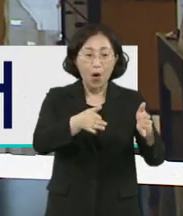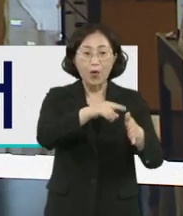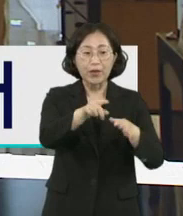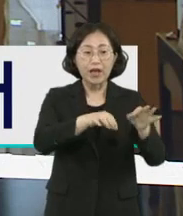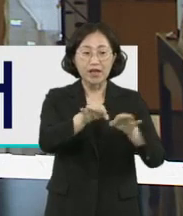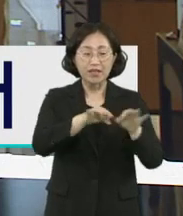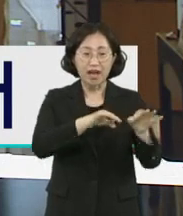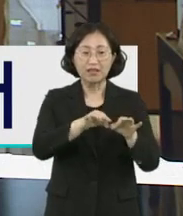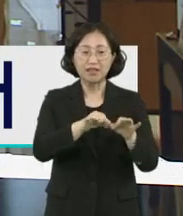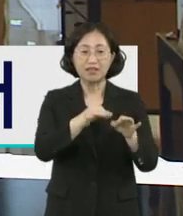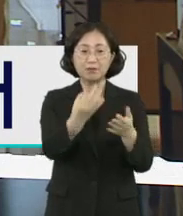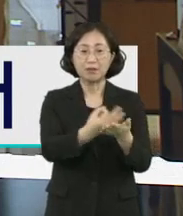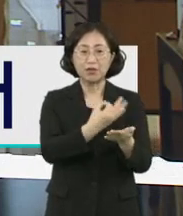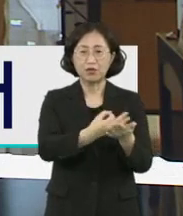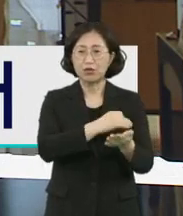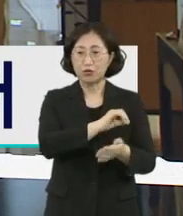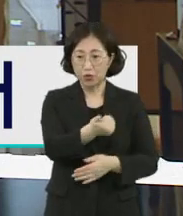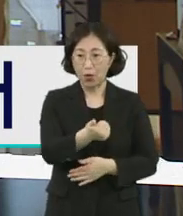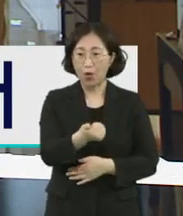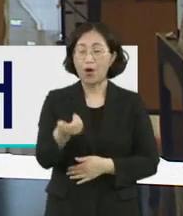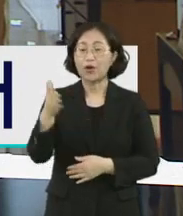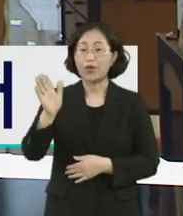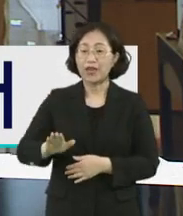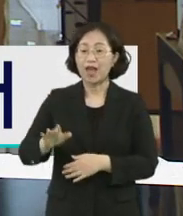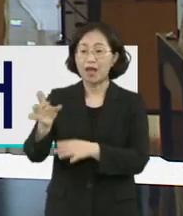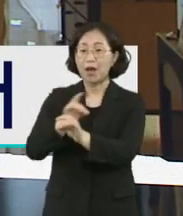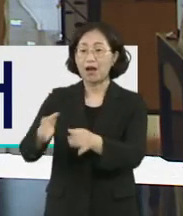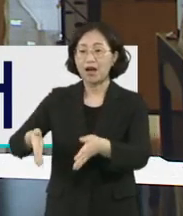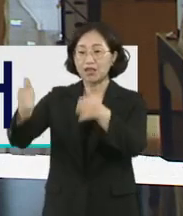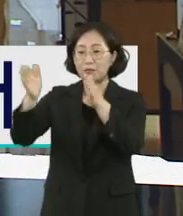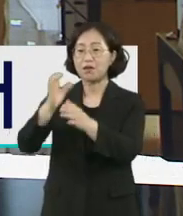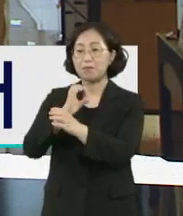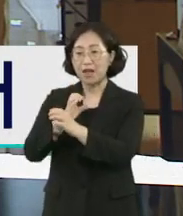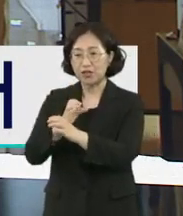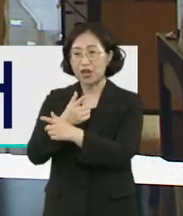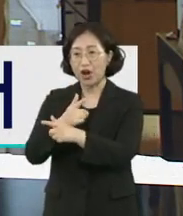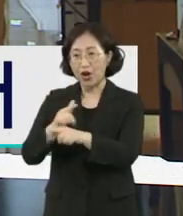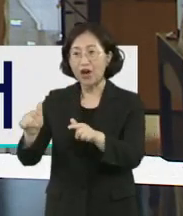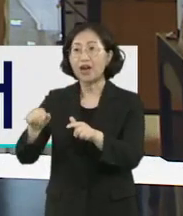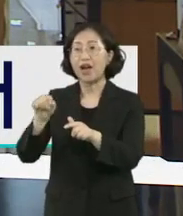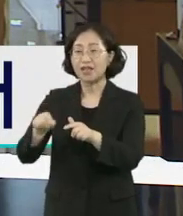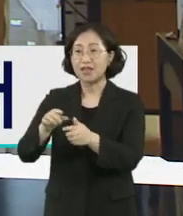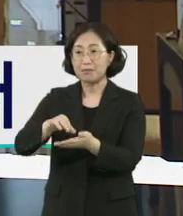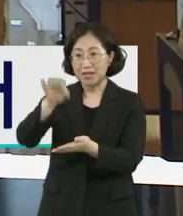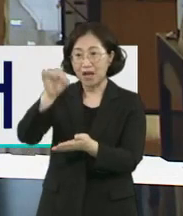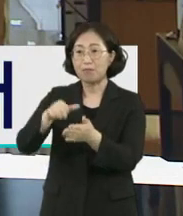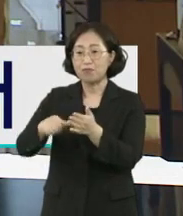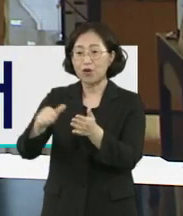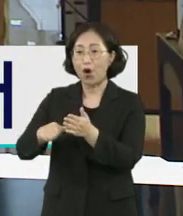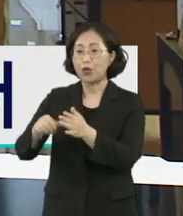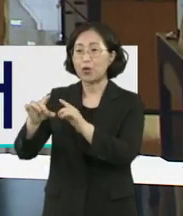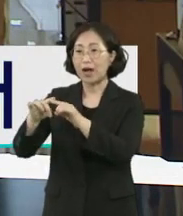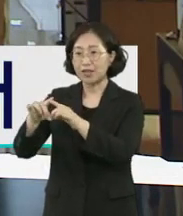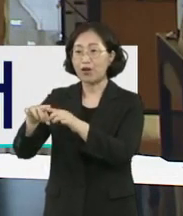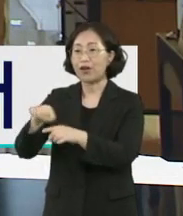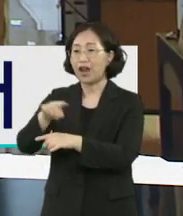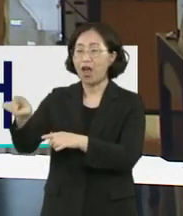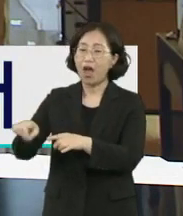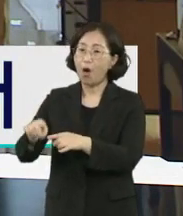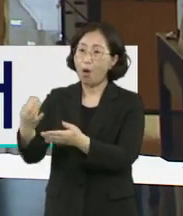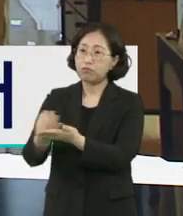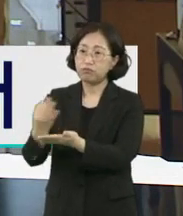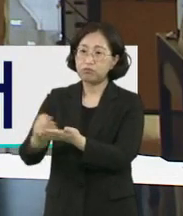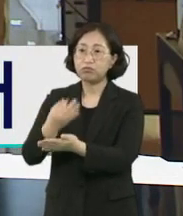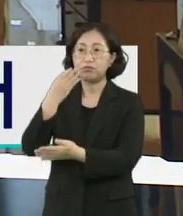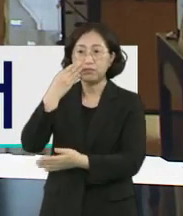매출은 지속적으로 줄어든 반면 백화점 매출은 명품과 가전을 중심으로 역대급 호황을 맞고 있습니다. 김건규